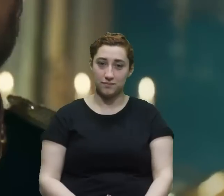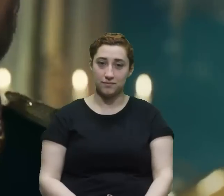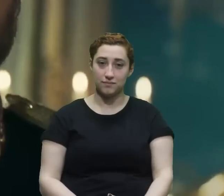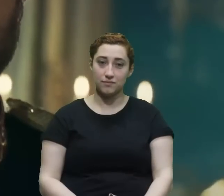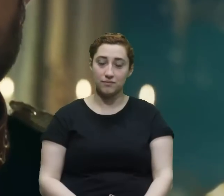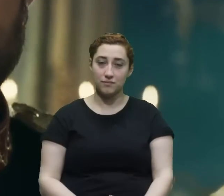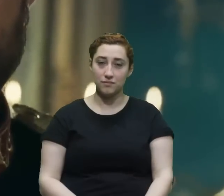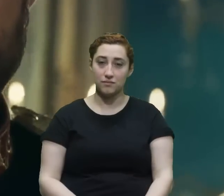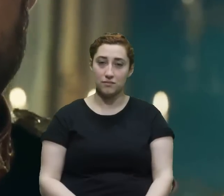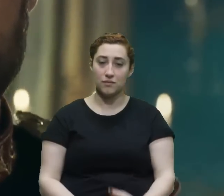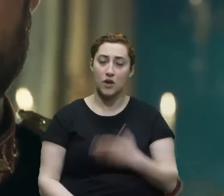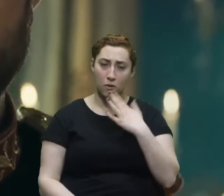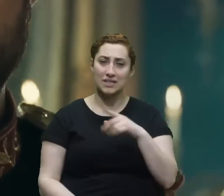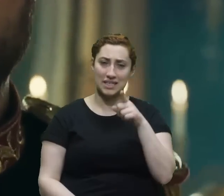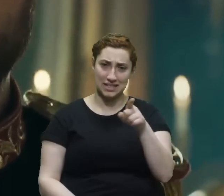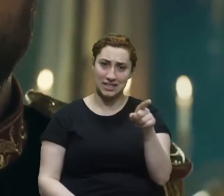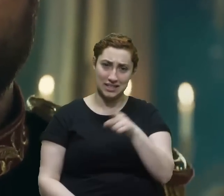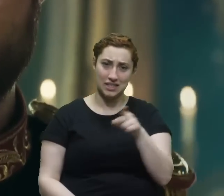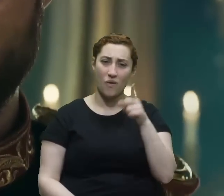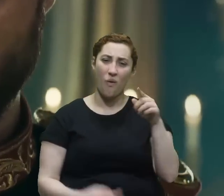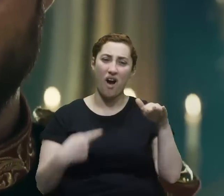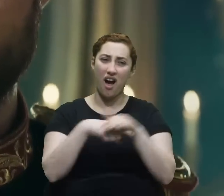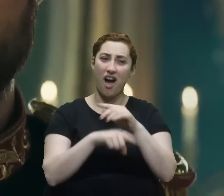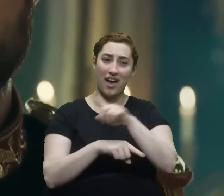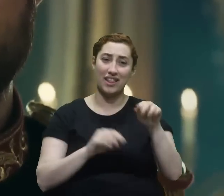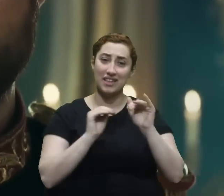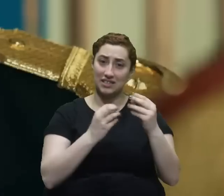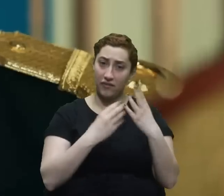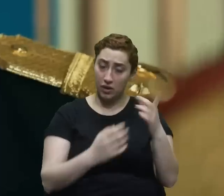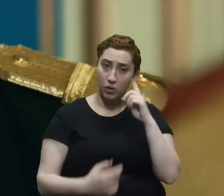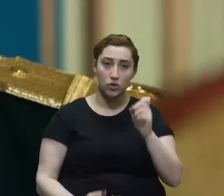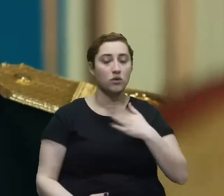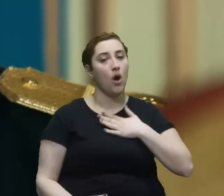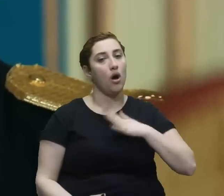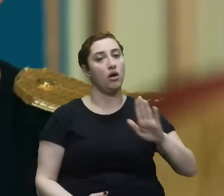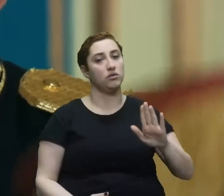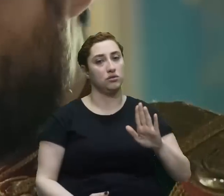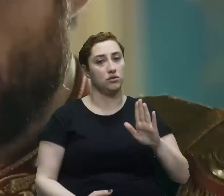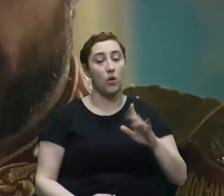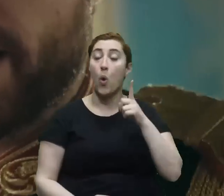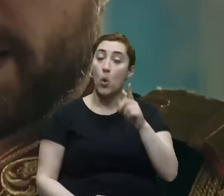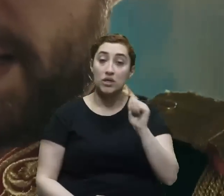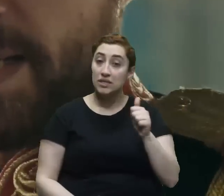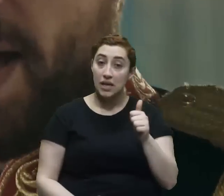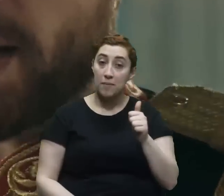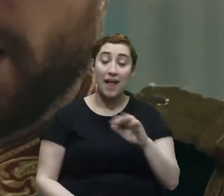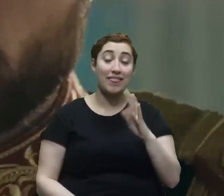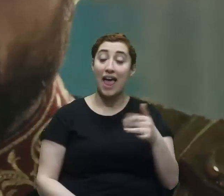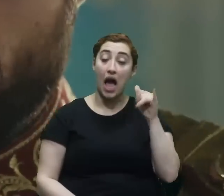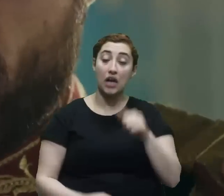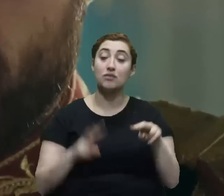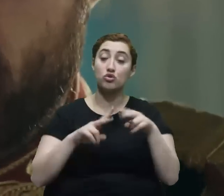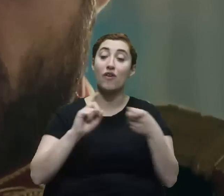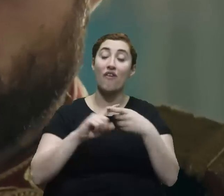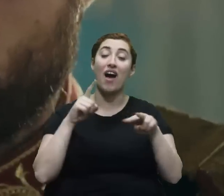Rüştü'ye söyledi. Yoksa siz de o hainlerin yanında mısınız? Haşa sultan. O halde ne hakla